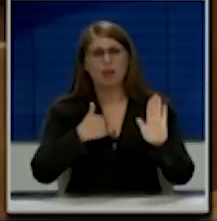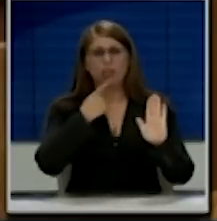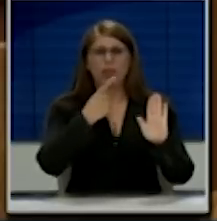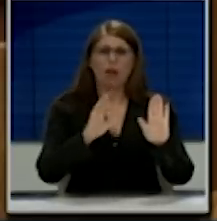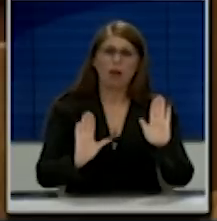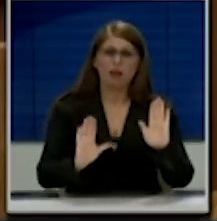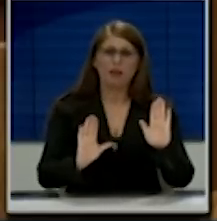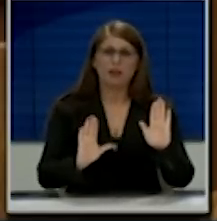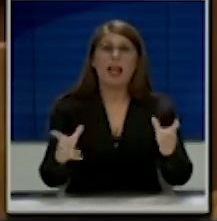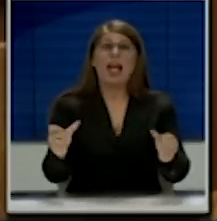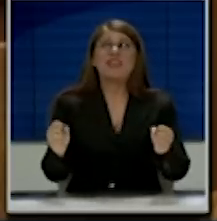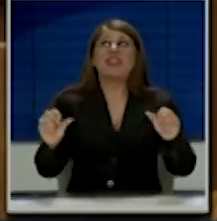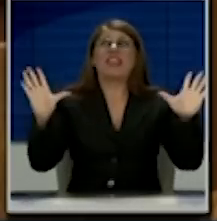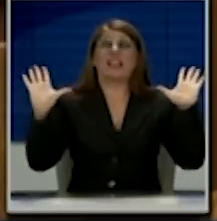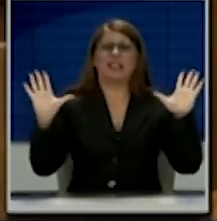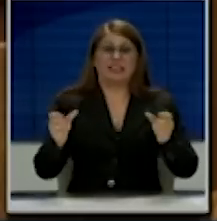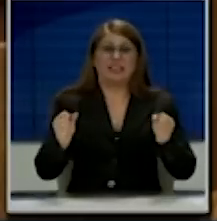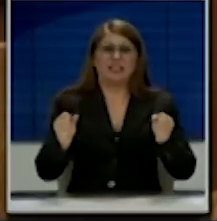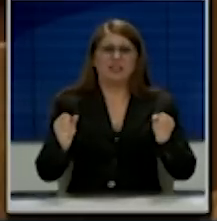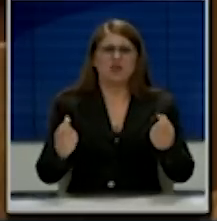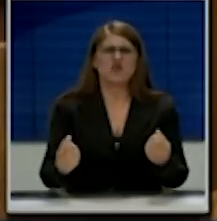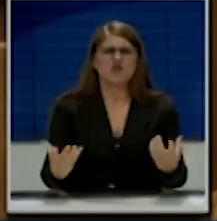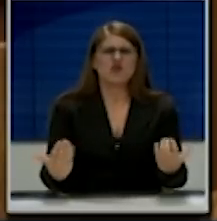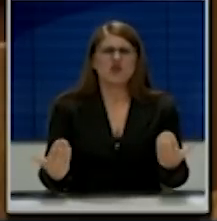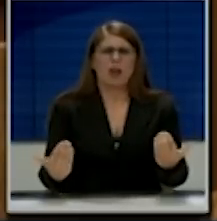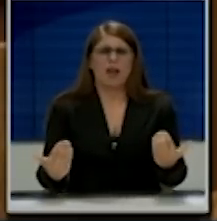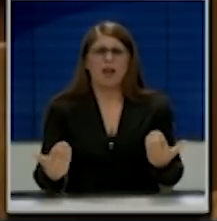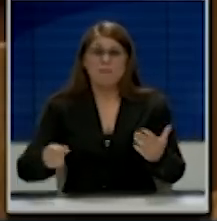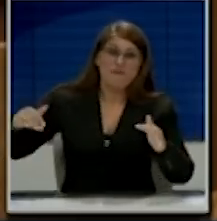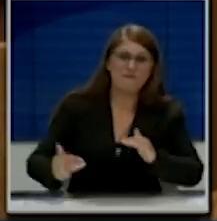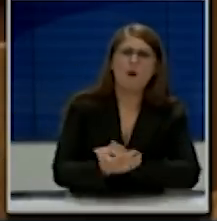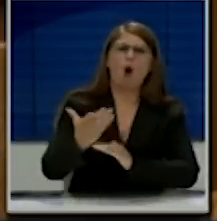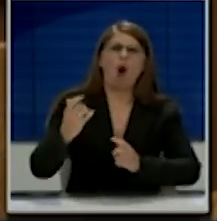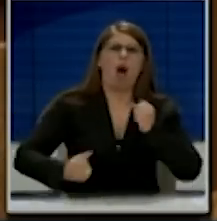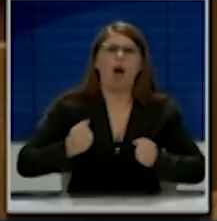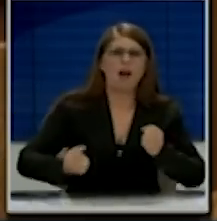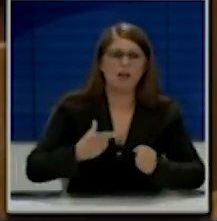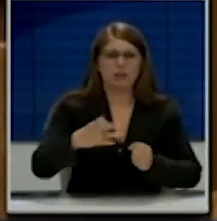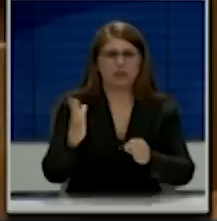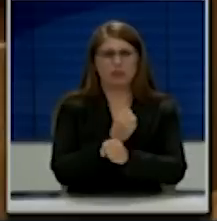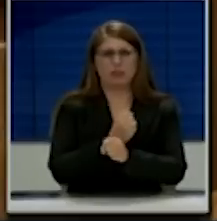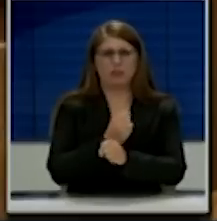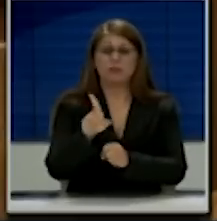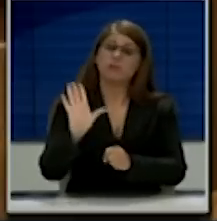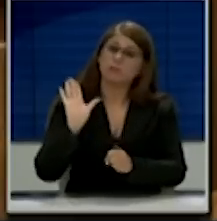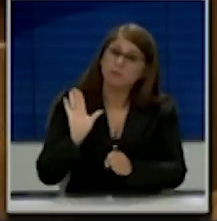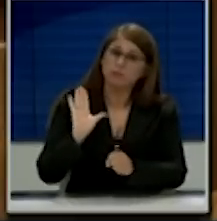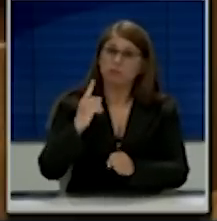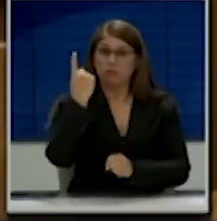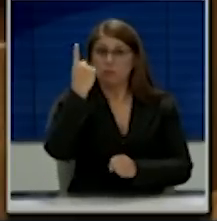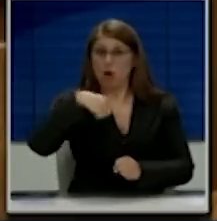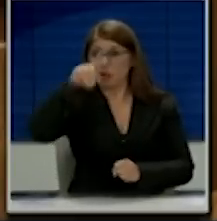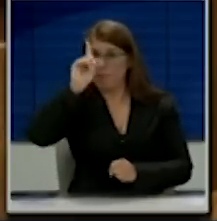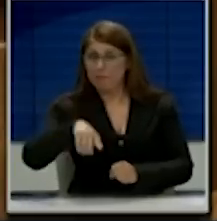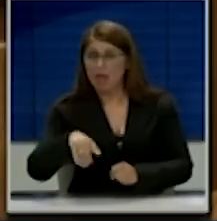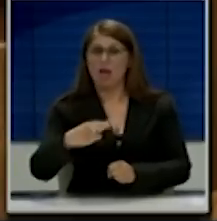πως δεν κρατιόσαστε. Έρχεστε κι εσείς με φόρα για να το υλοποιήσετε. Μάλιστα την πρώτη μέρα ο